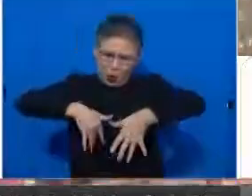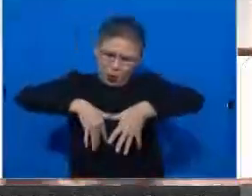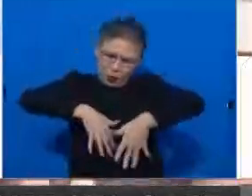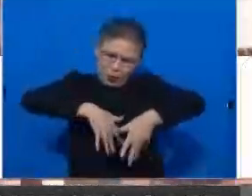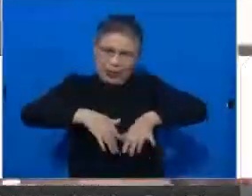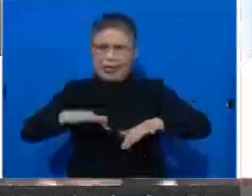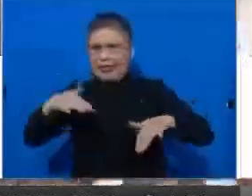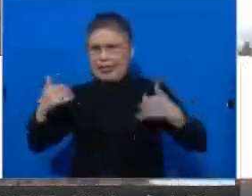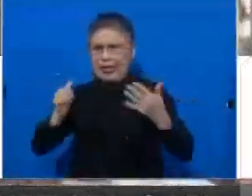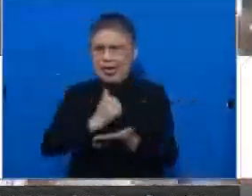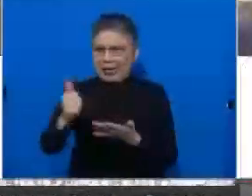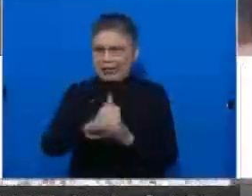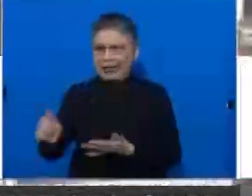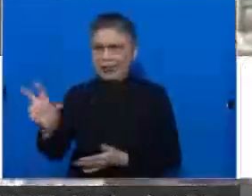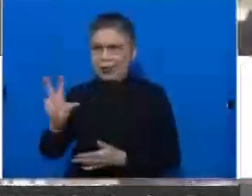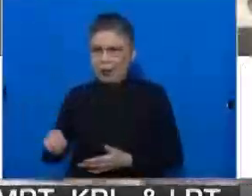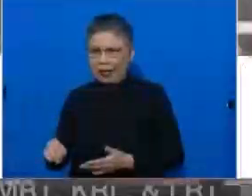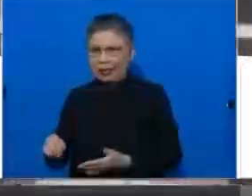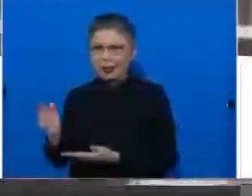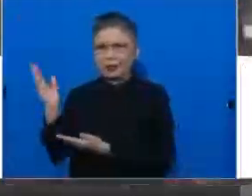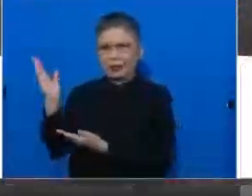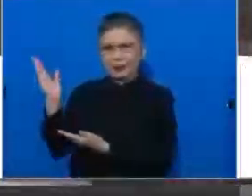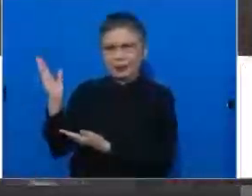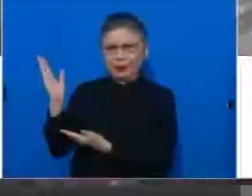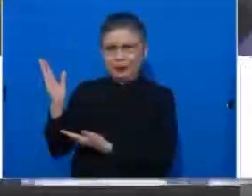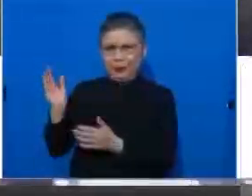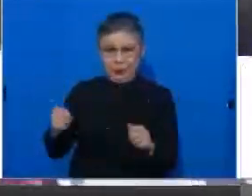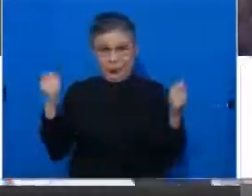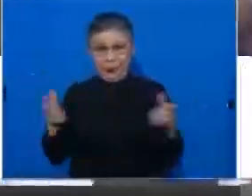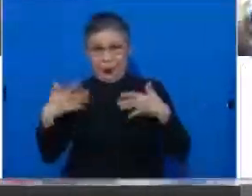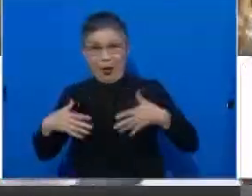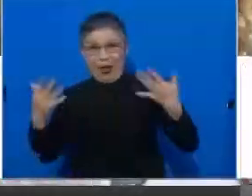berbagai kesenian khas Jawa Barat yang digelar dengan meriah.